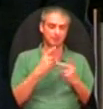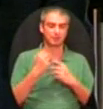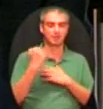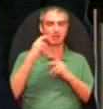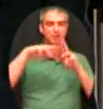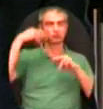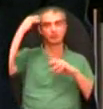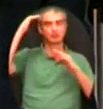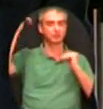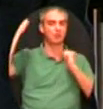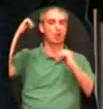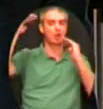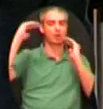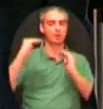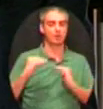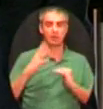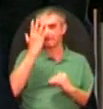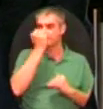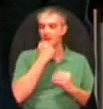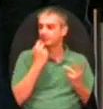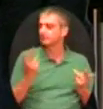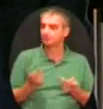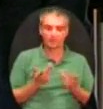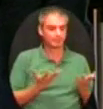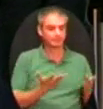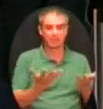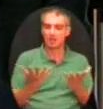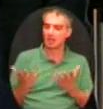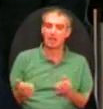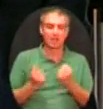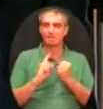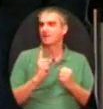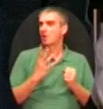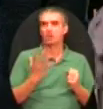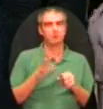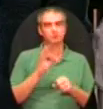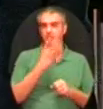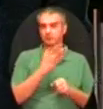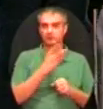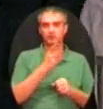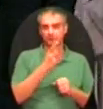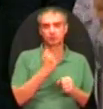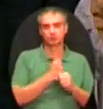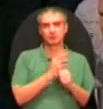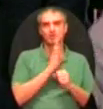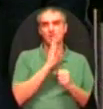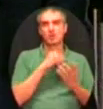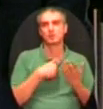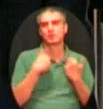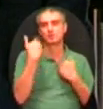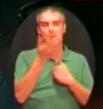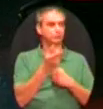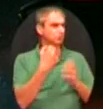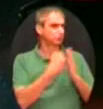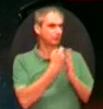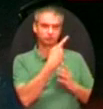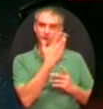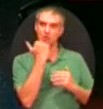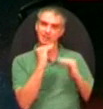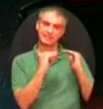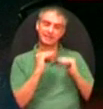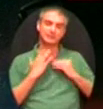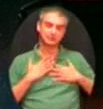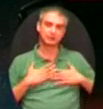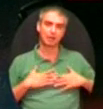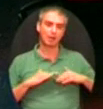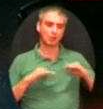הרשות הפלסטינית, ונוכח העובדה שהחמאס מחפש את גלגל הצלה ולא מוצאת, ומשכך מוציאים את הבעיות החוצה. בסוף השבוע שהיה יחסית